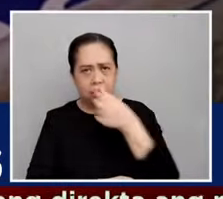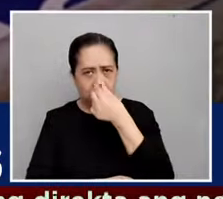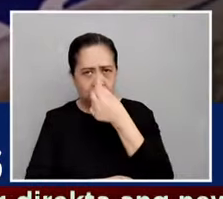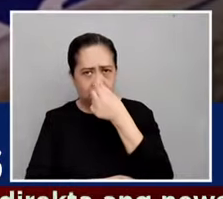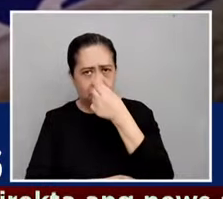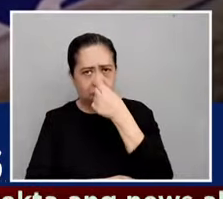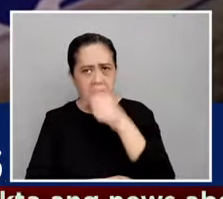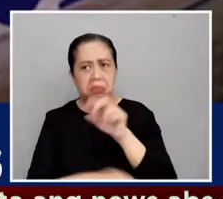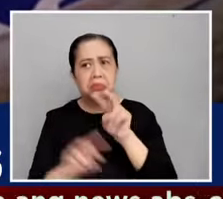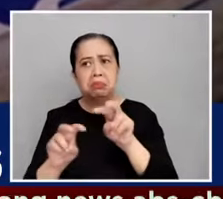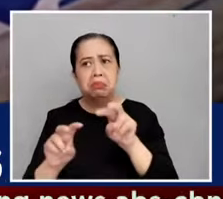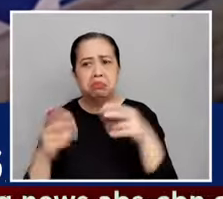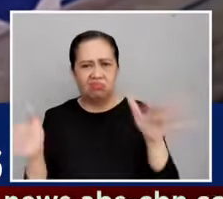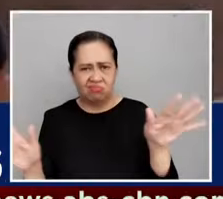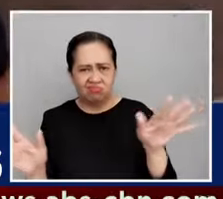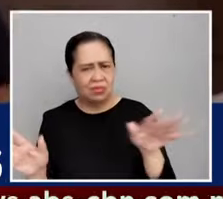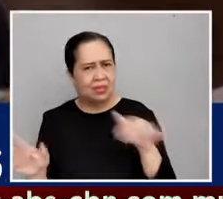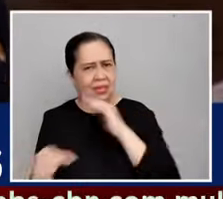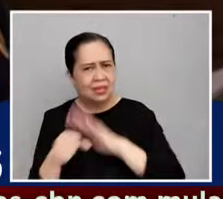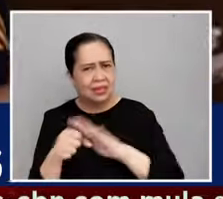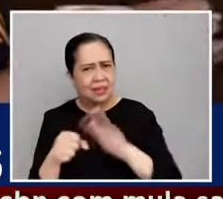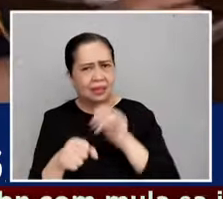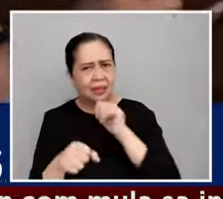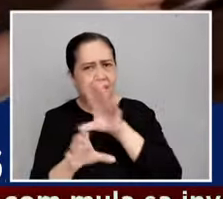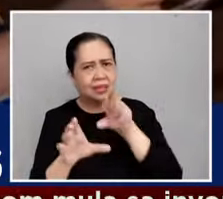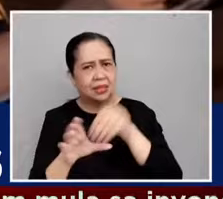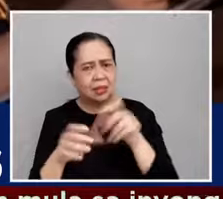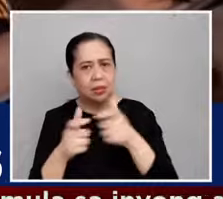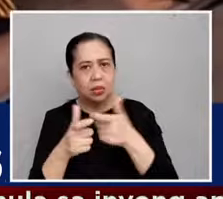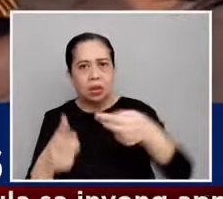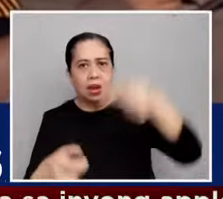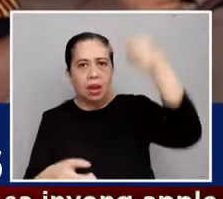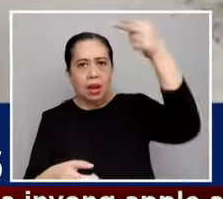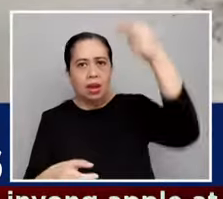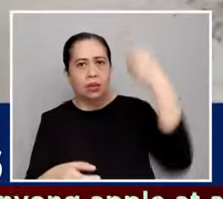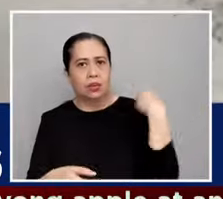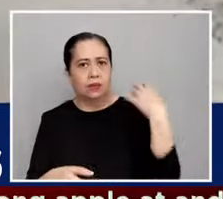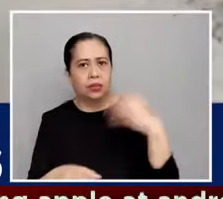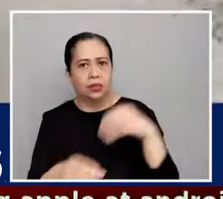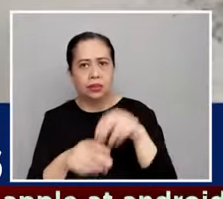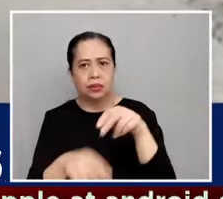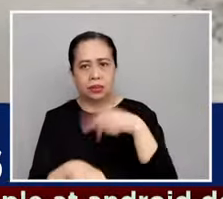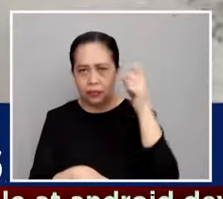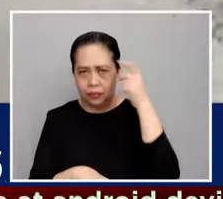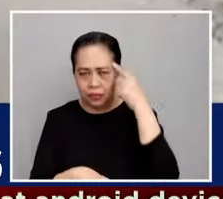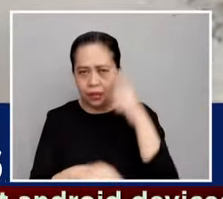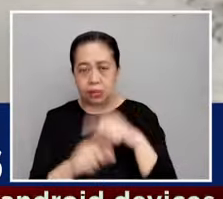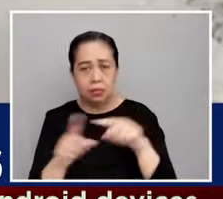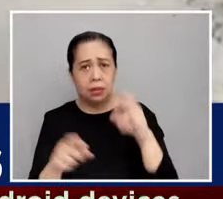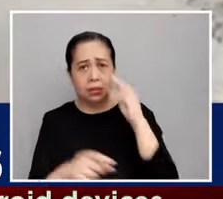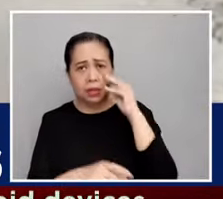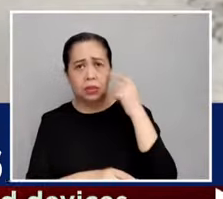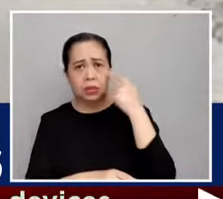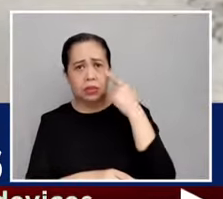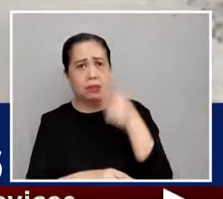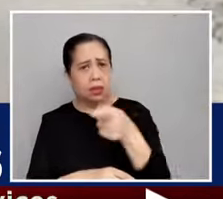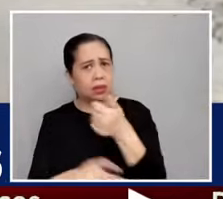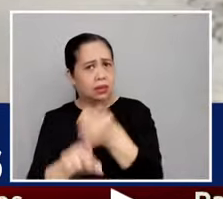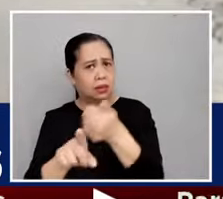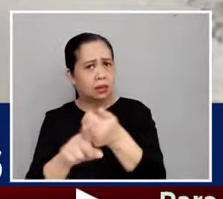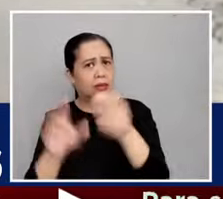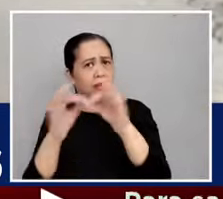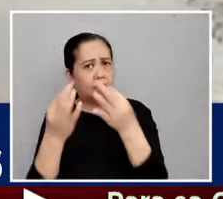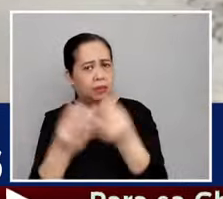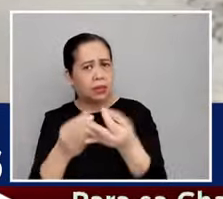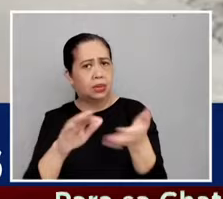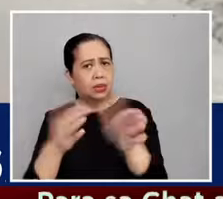ang mga inimbestigahan at hindi pa sangkot dito ang mga matataas na opisyal ng gobyerno. Pero para kay Guevara, mismong mga pamilya ng namatay sa